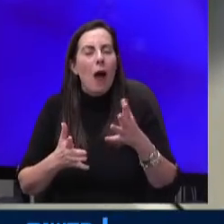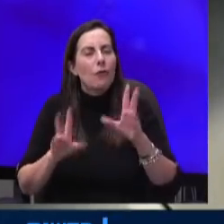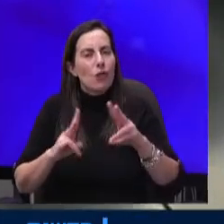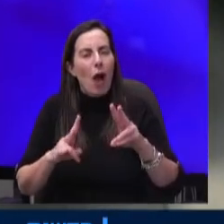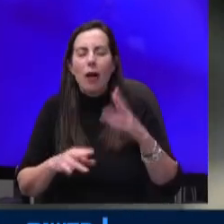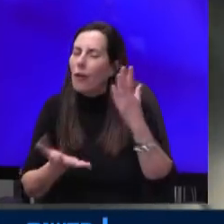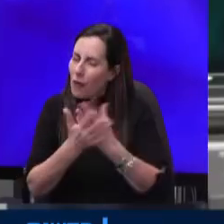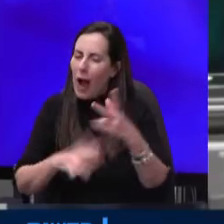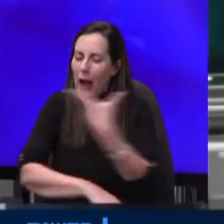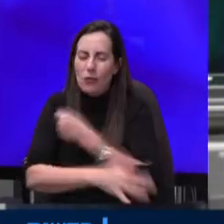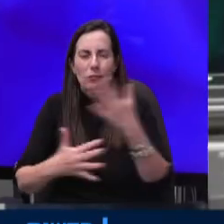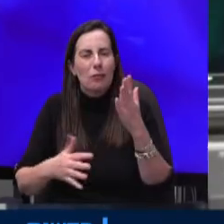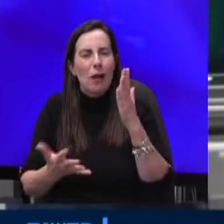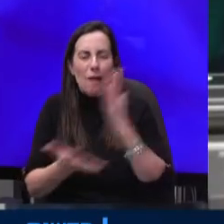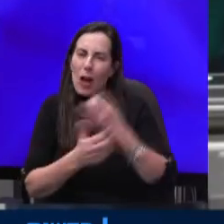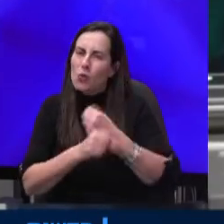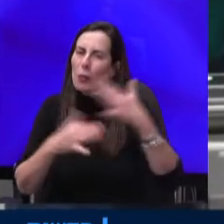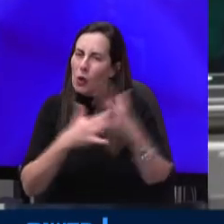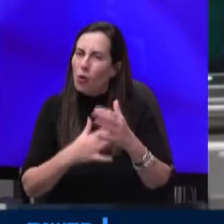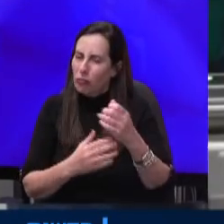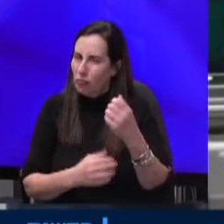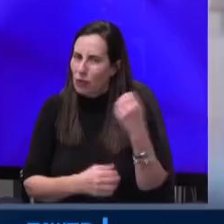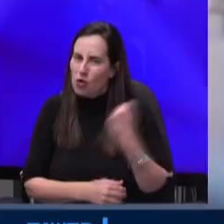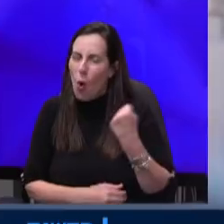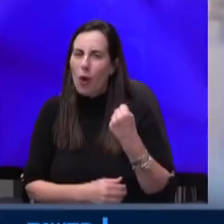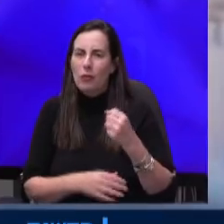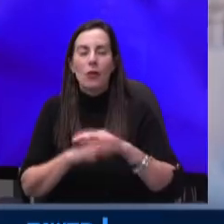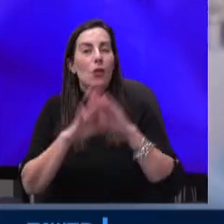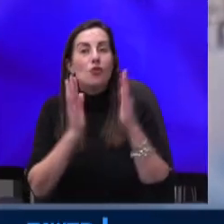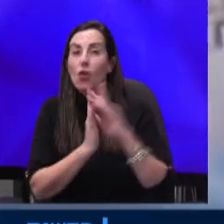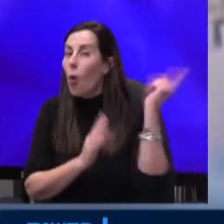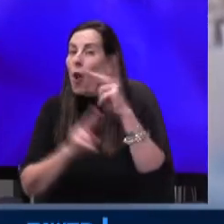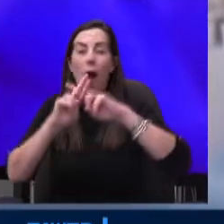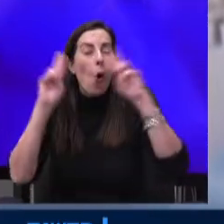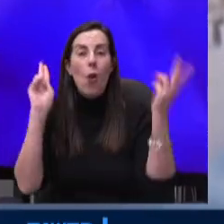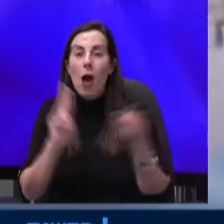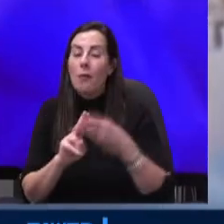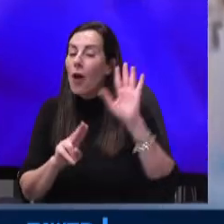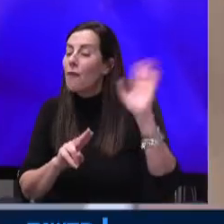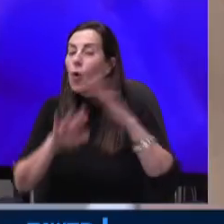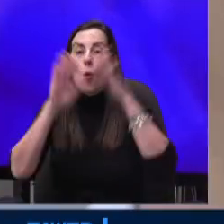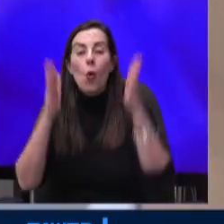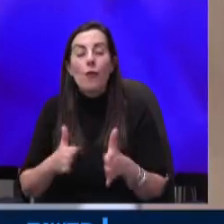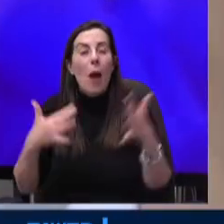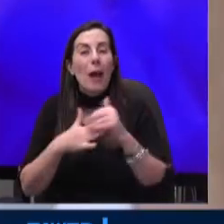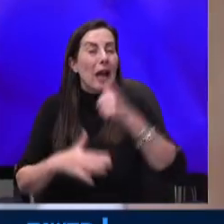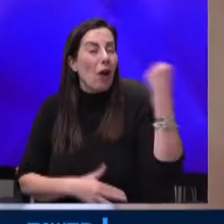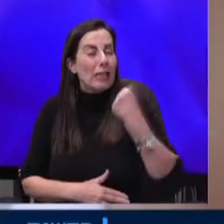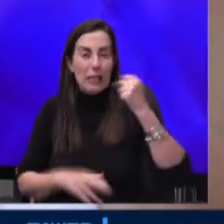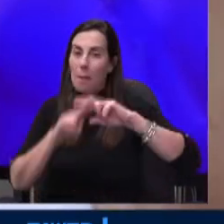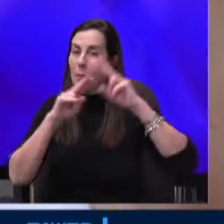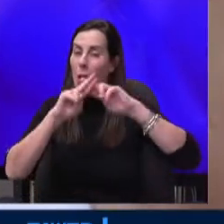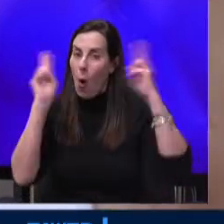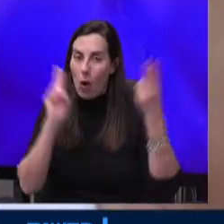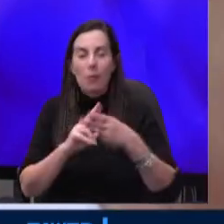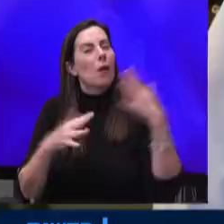מאוד קפדניים, שכל העולם וכל גופי הבקרה המחמירים ביותר בעולם בדקו, בודקים,